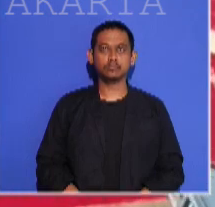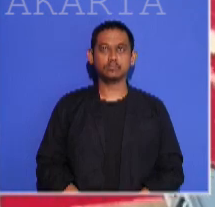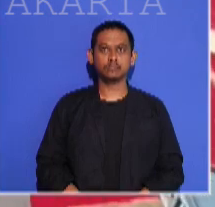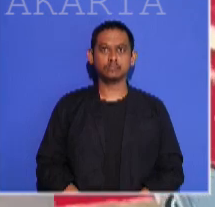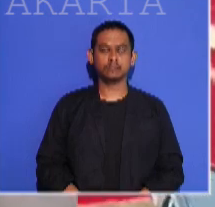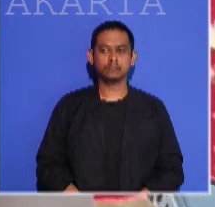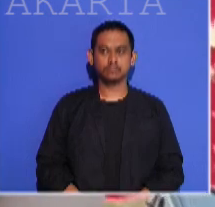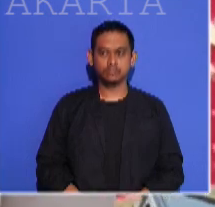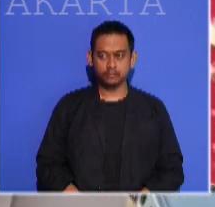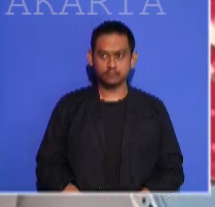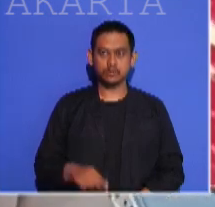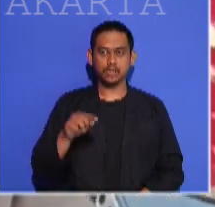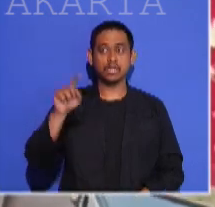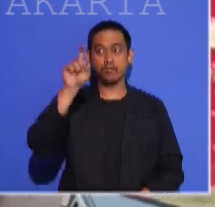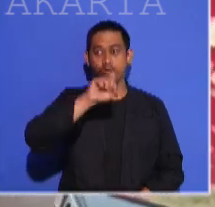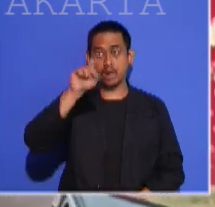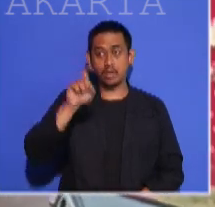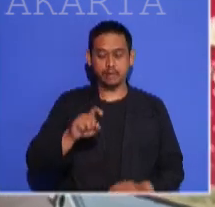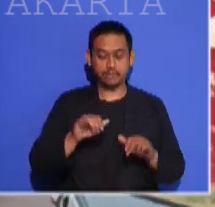ke59 sebelumnya